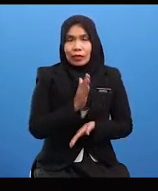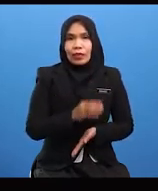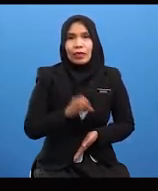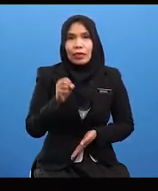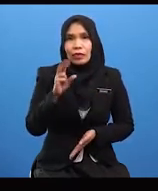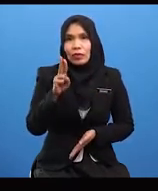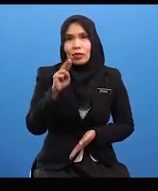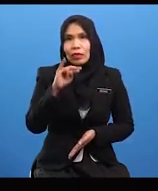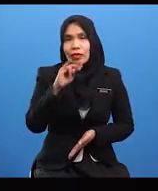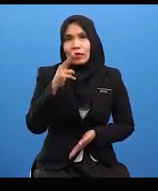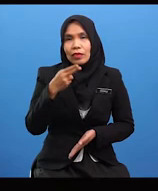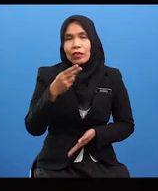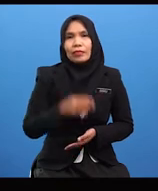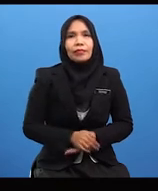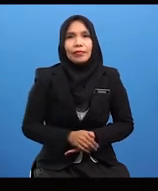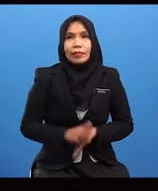kertas lembut,